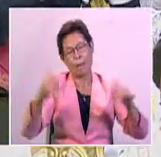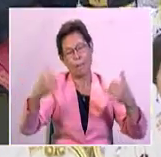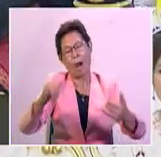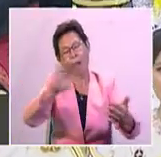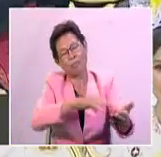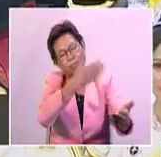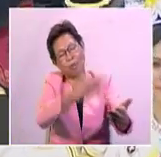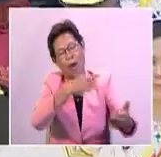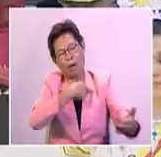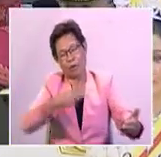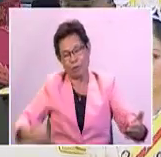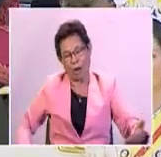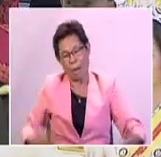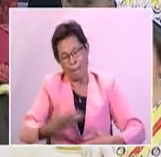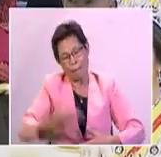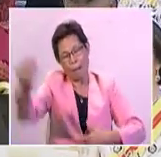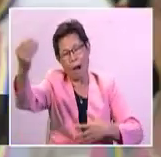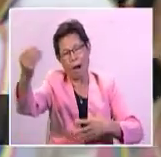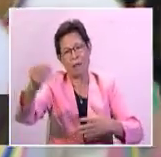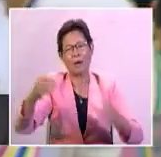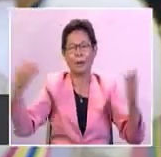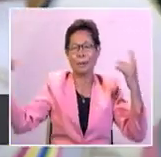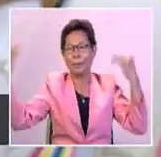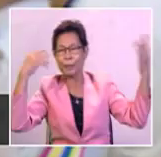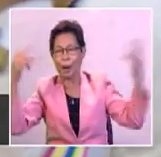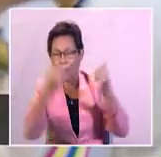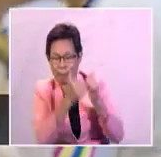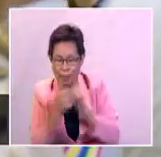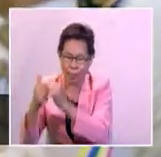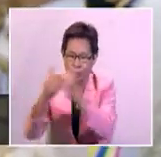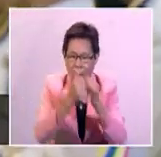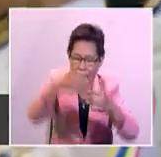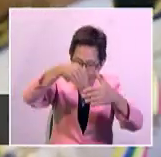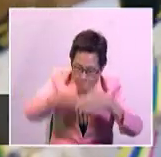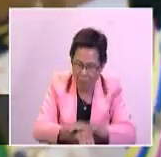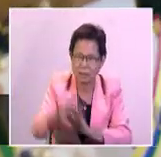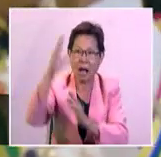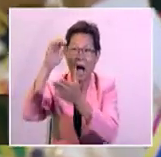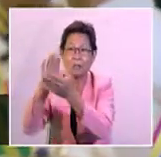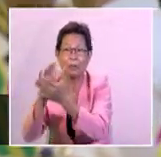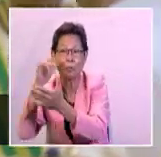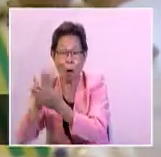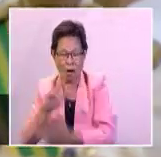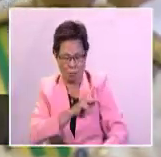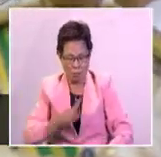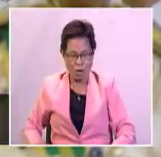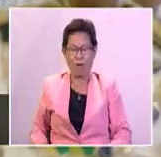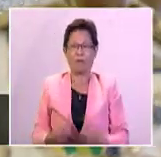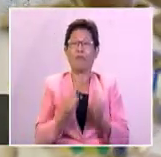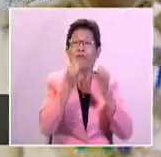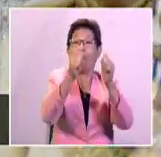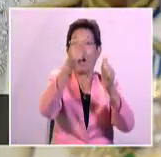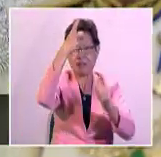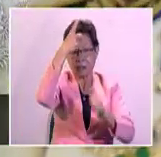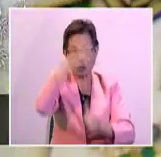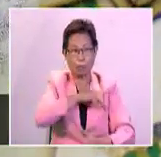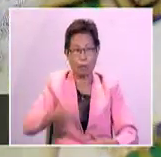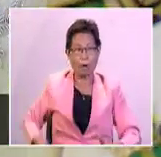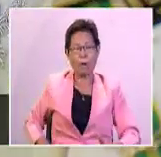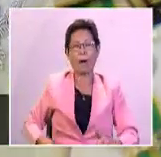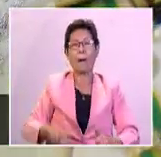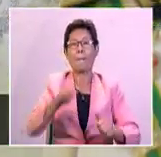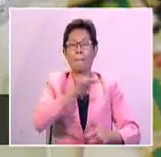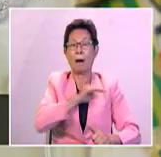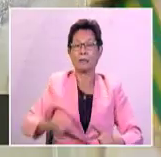lagu Raja Berangkat bergema mengiringi keberangkatan masuk pasangan diraja itu, dahului Datuk Paduka Maharaja